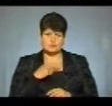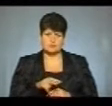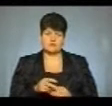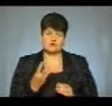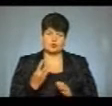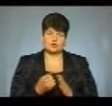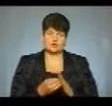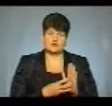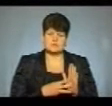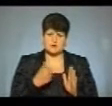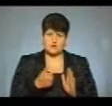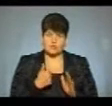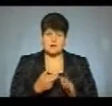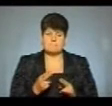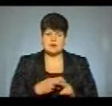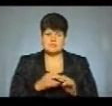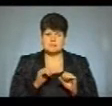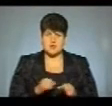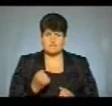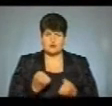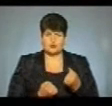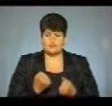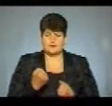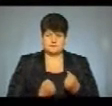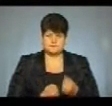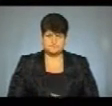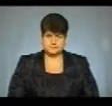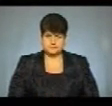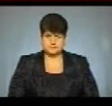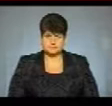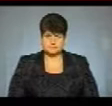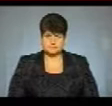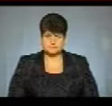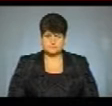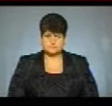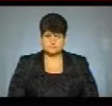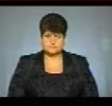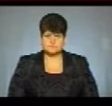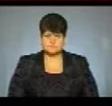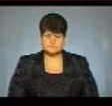до 8 років з позбавленням права керувати автомобілем, повідомив Микола Яремчук.